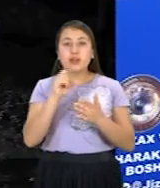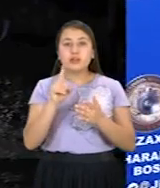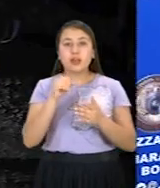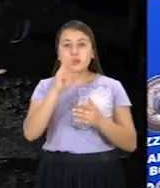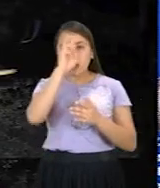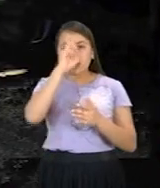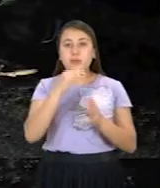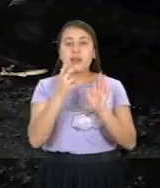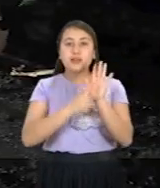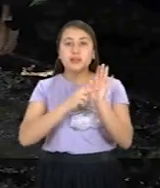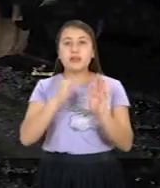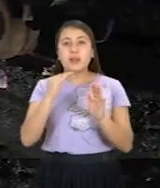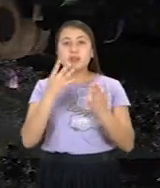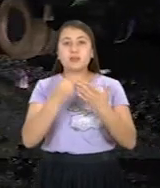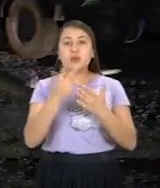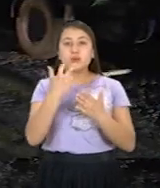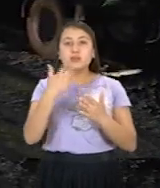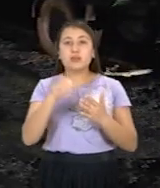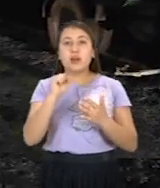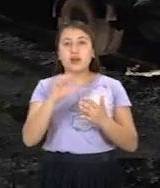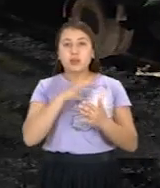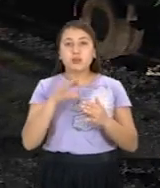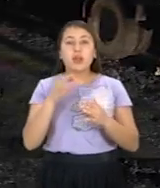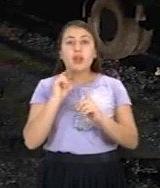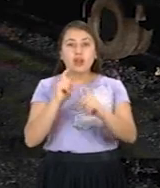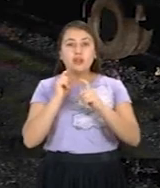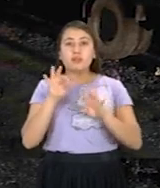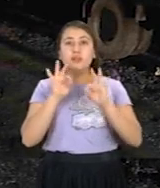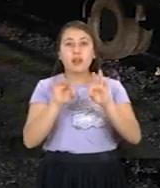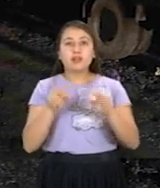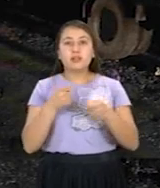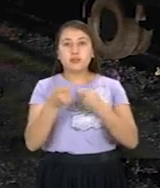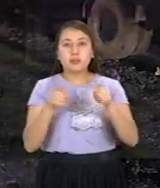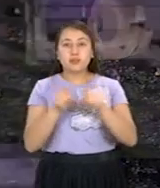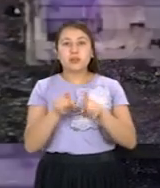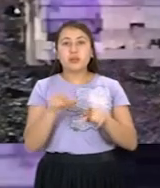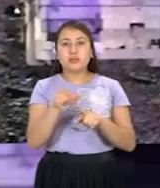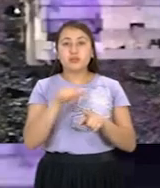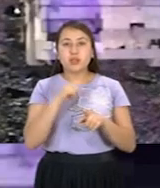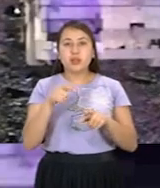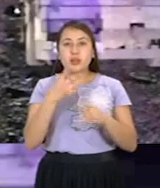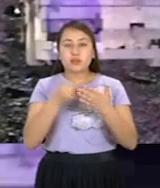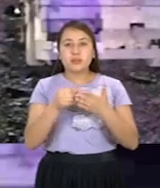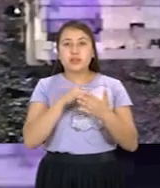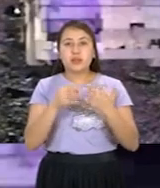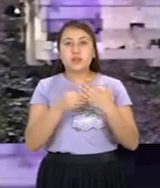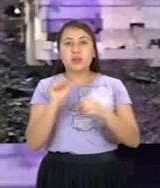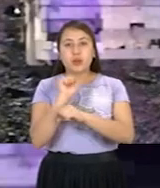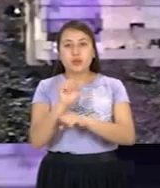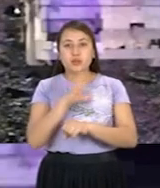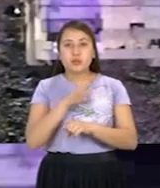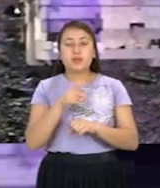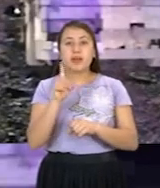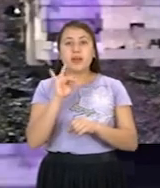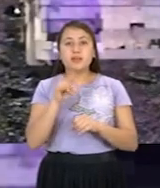davlat raqam belgisi 80F303FA bo'lgan yuk avtomashinasini boshqarib borayotib, yo'nalishi bo'yicha yo'lning o'ng chekka qismida to'xtab